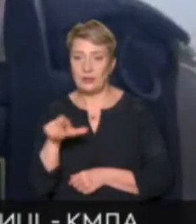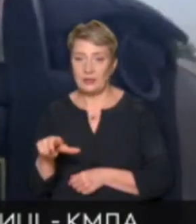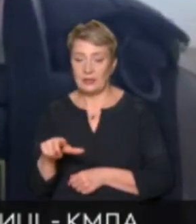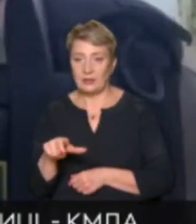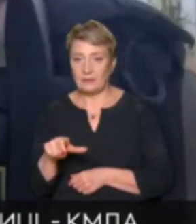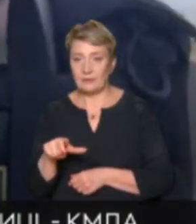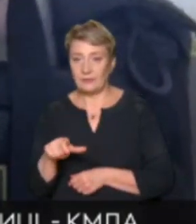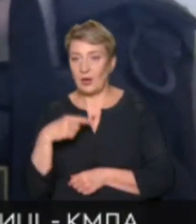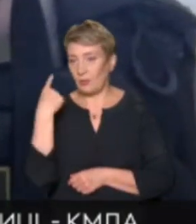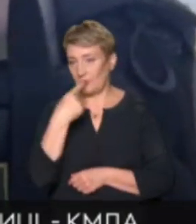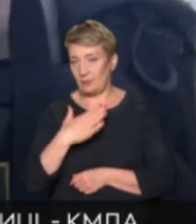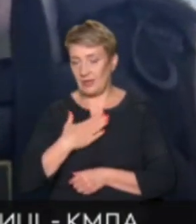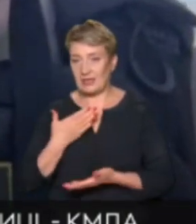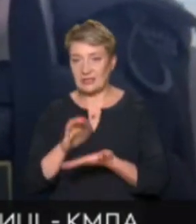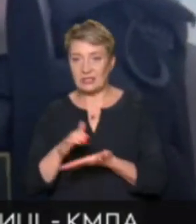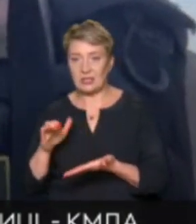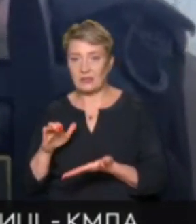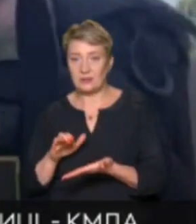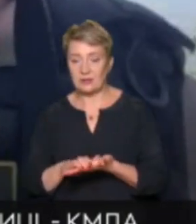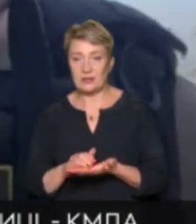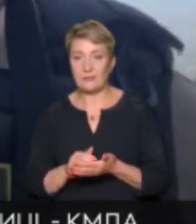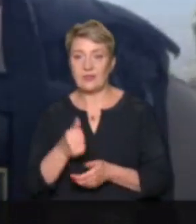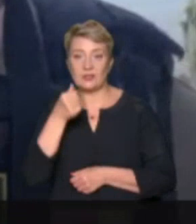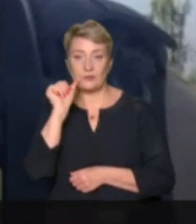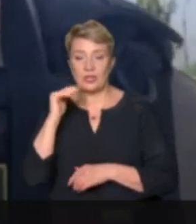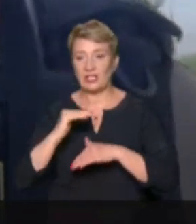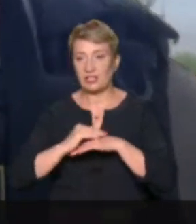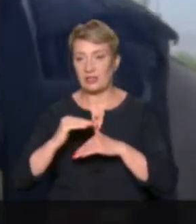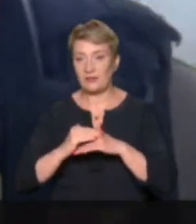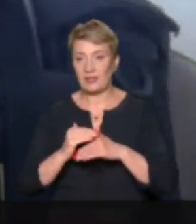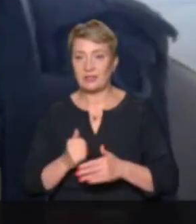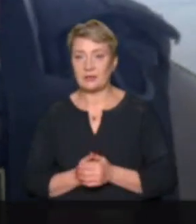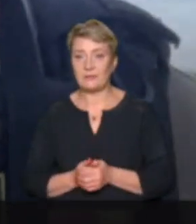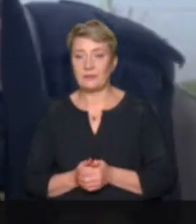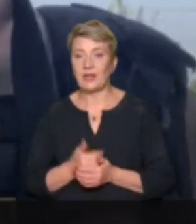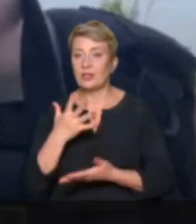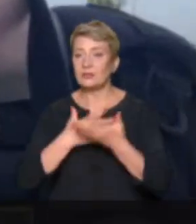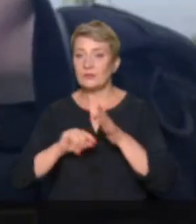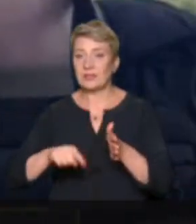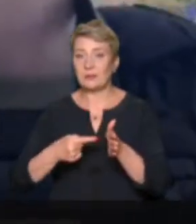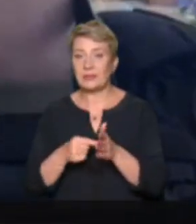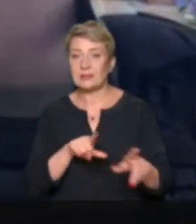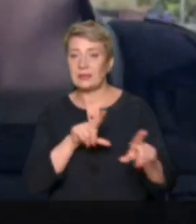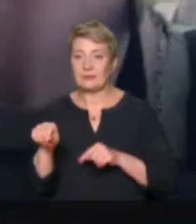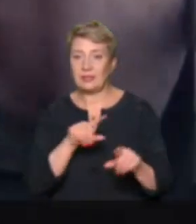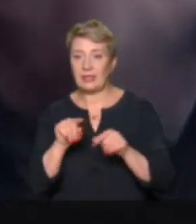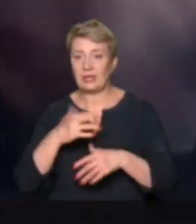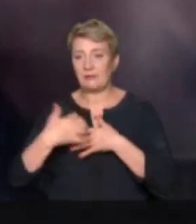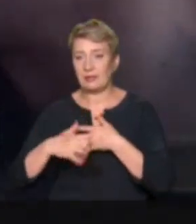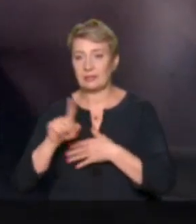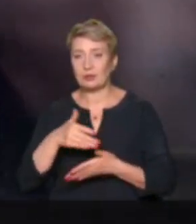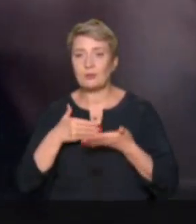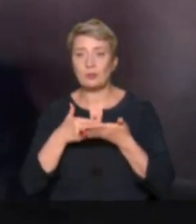моїх знайомих, вчора ще з вечора з усіх міст України рушали сюди, щоб допомагати